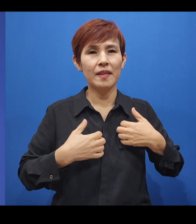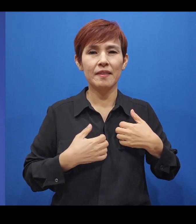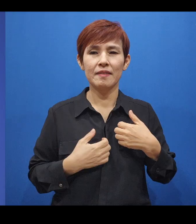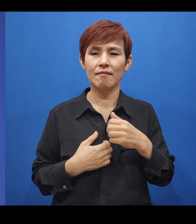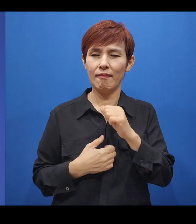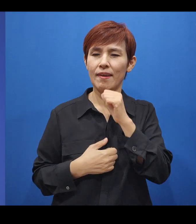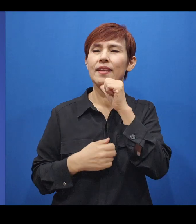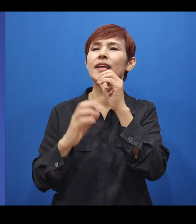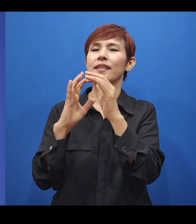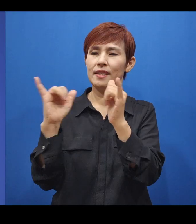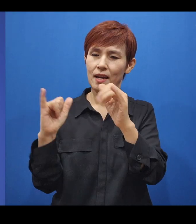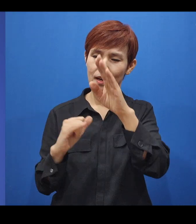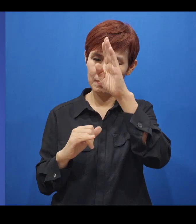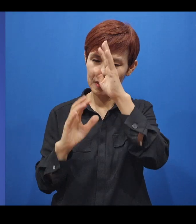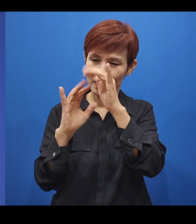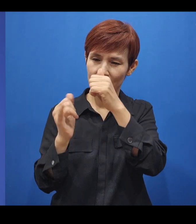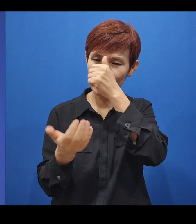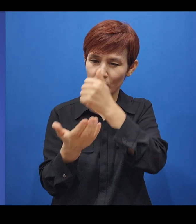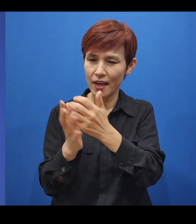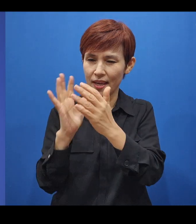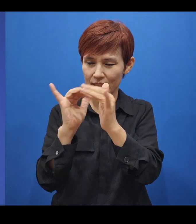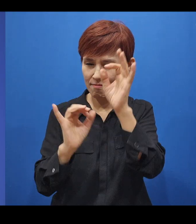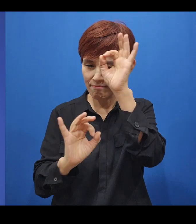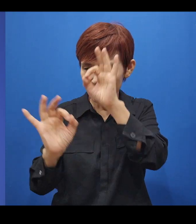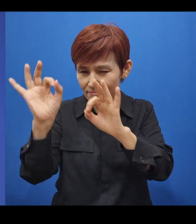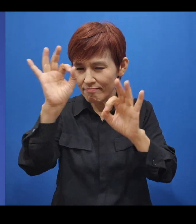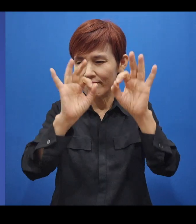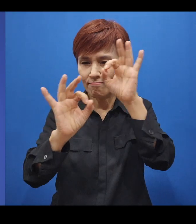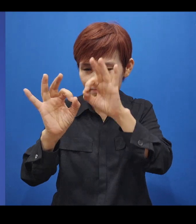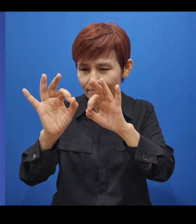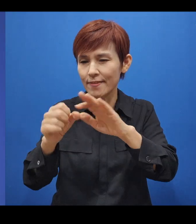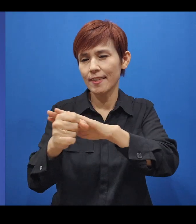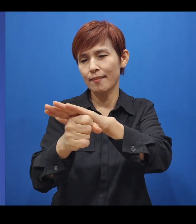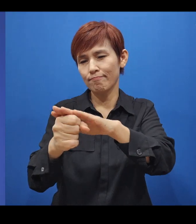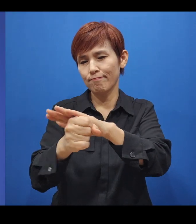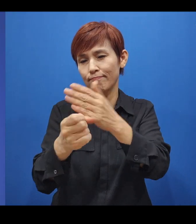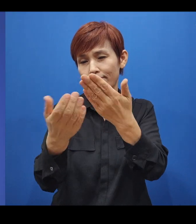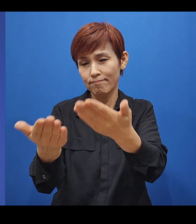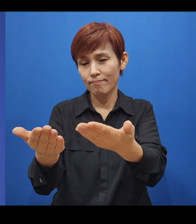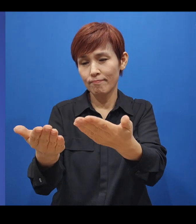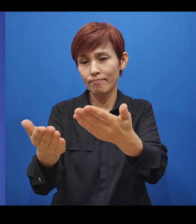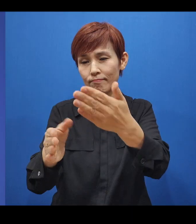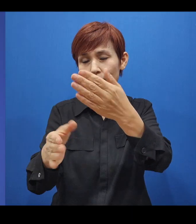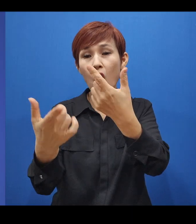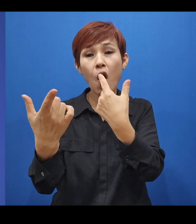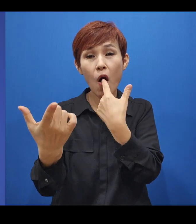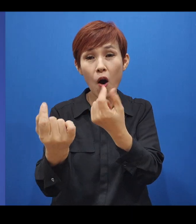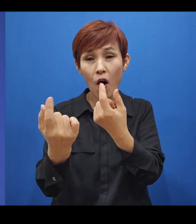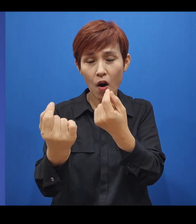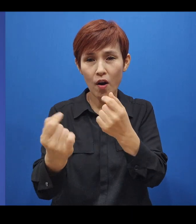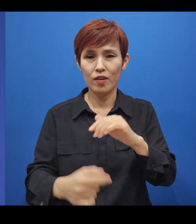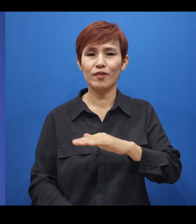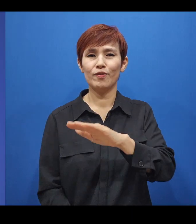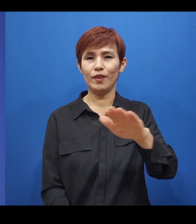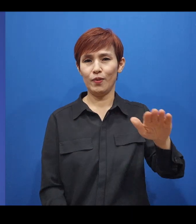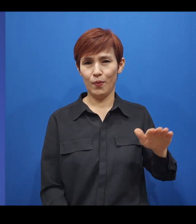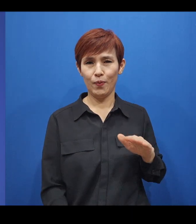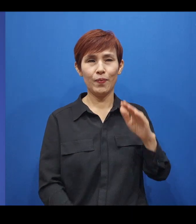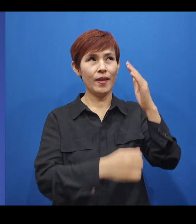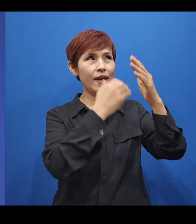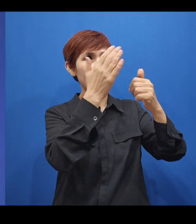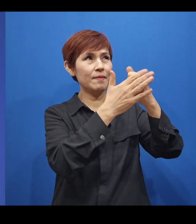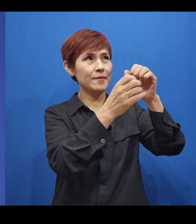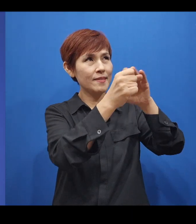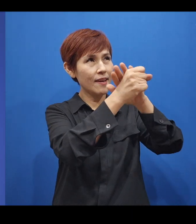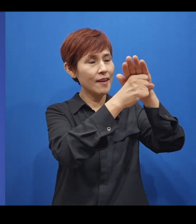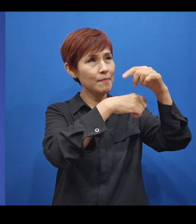병든 자, 죄인들을 찾아다니시면서 그들을 사랑하심과 같이 우리도 하나님을